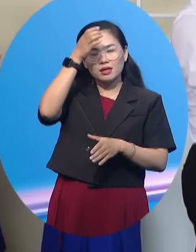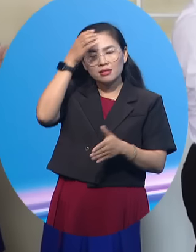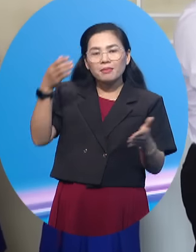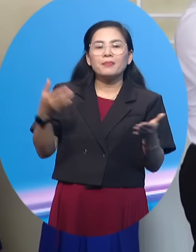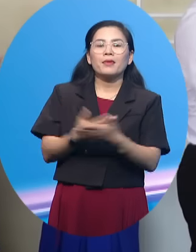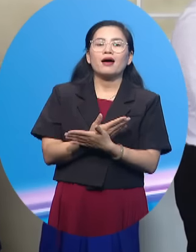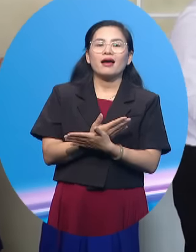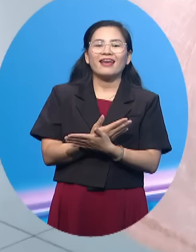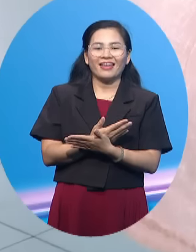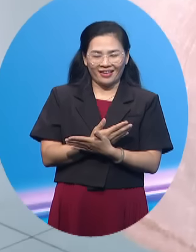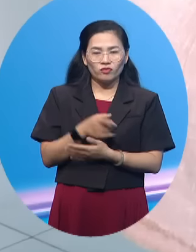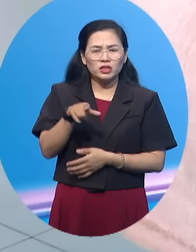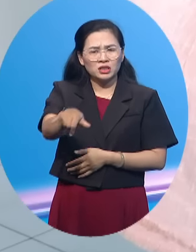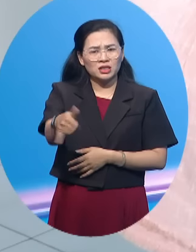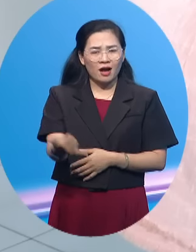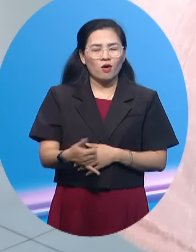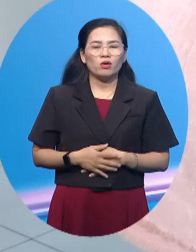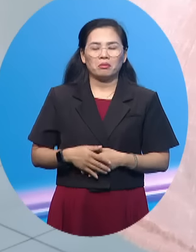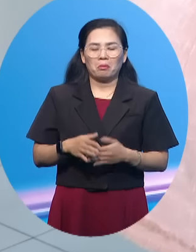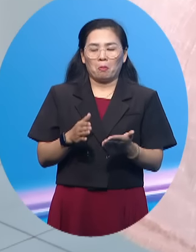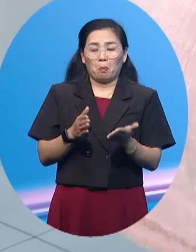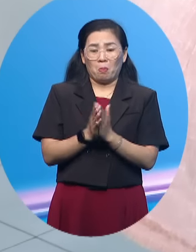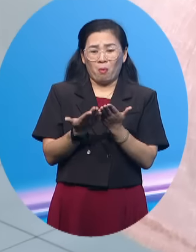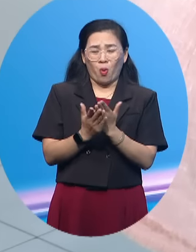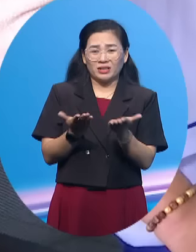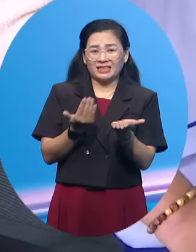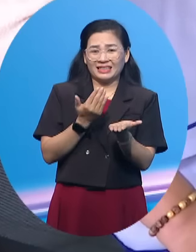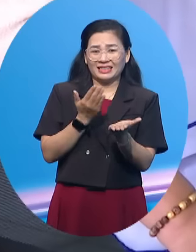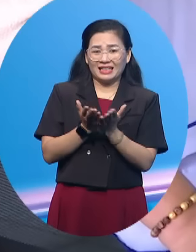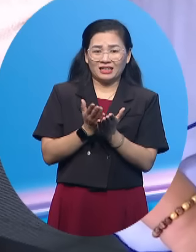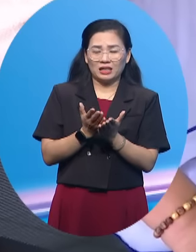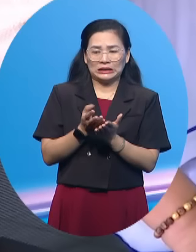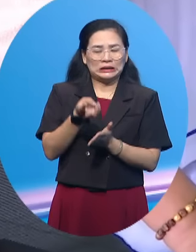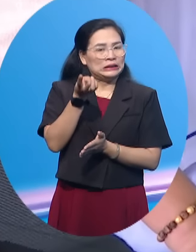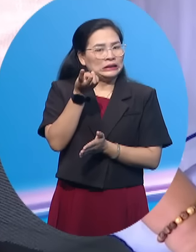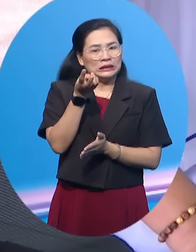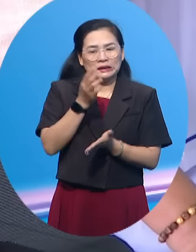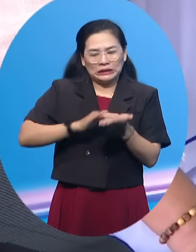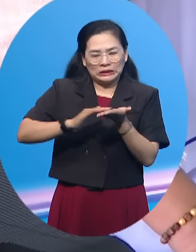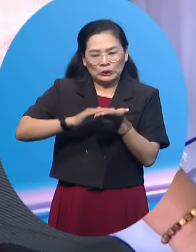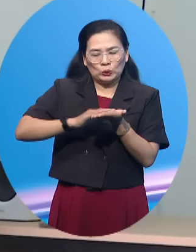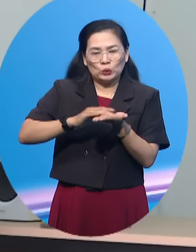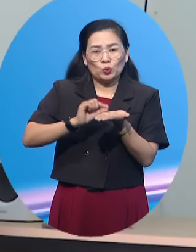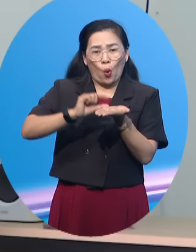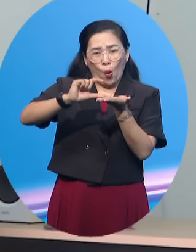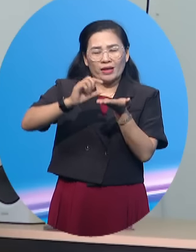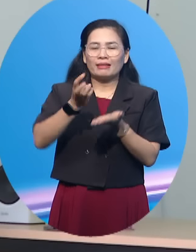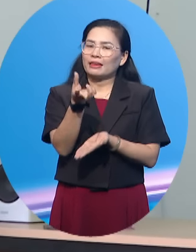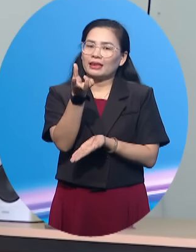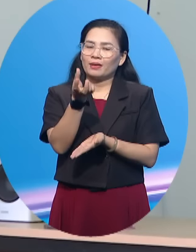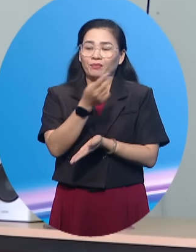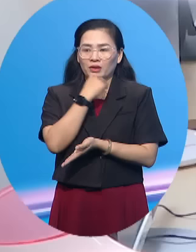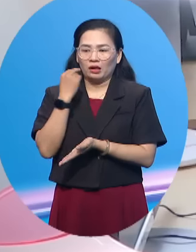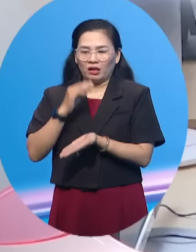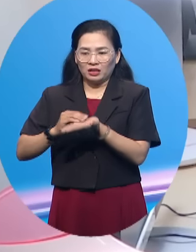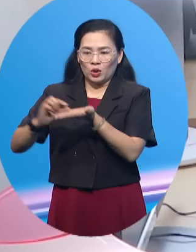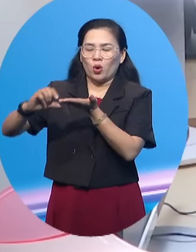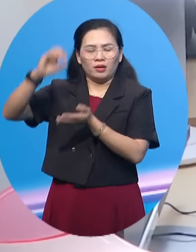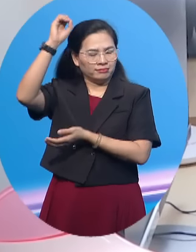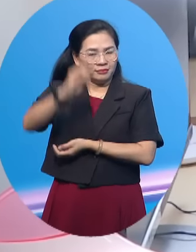mới. Bởi hiện nay, các bộ sách chữ nổi bằng tiếng Việt trên thị trường đã rất khó kiếm, còn sách nổi bằng tiếng Anh thì gần như không